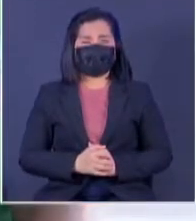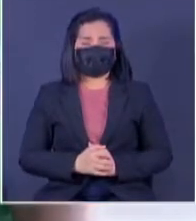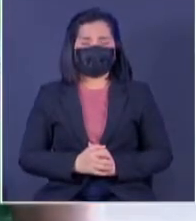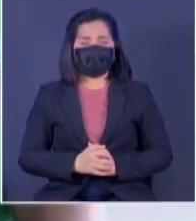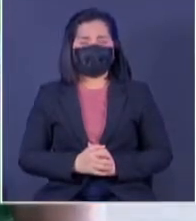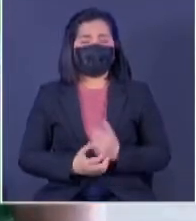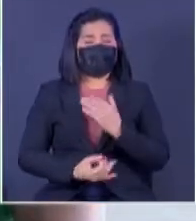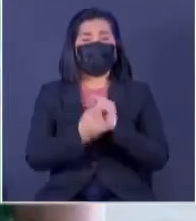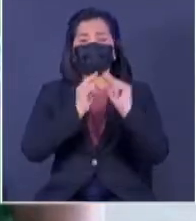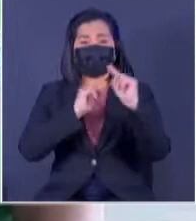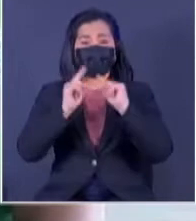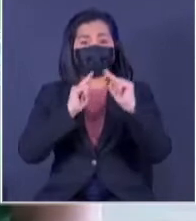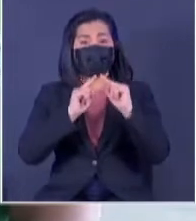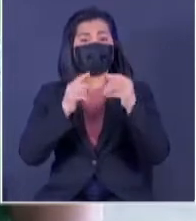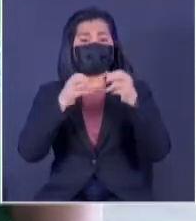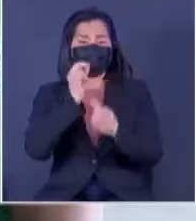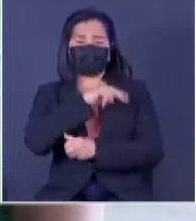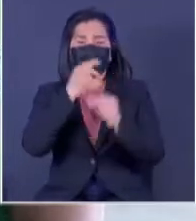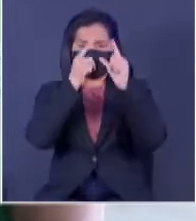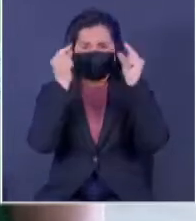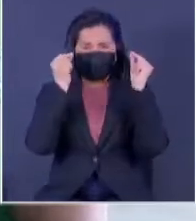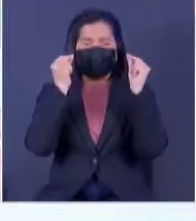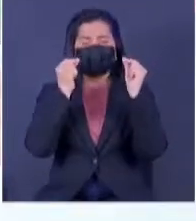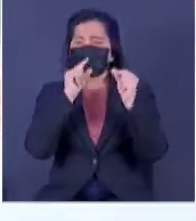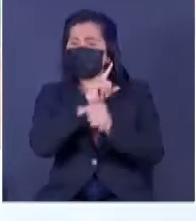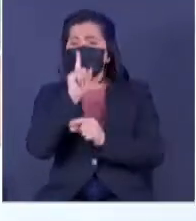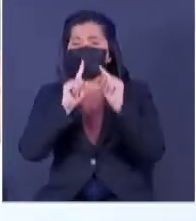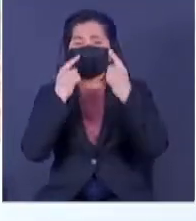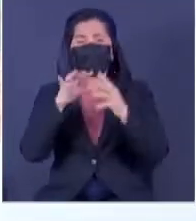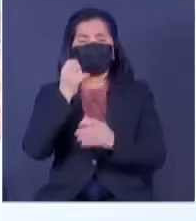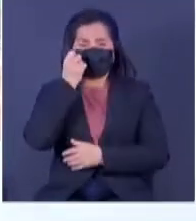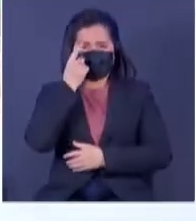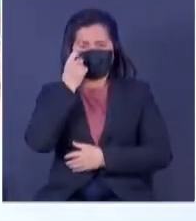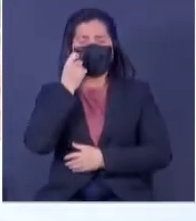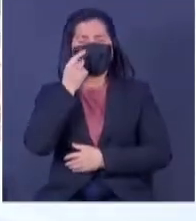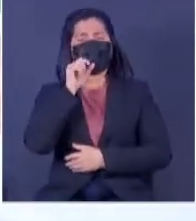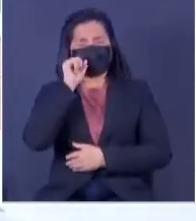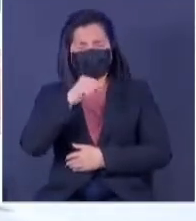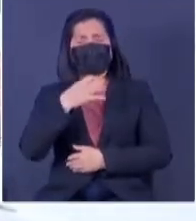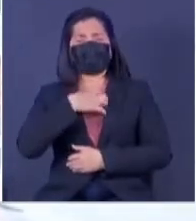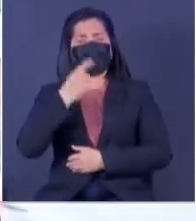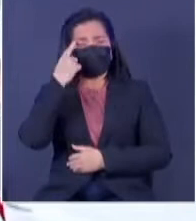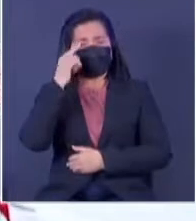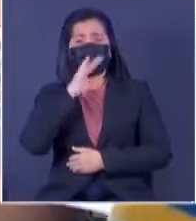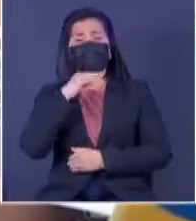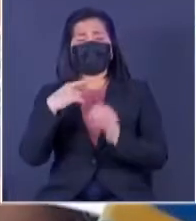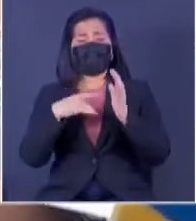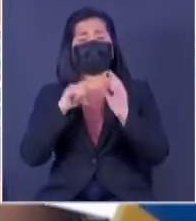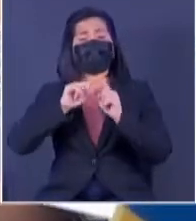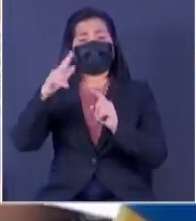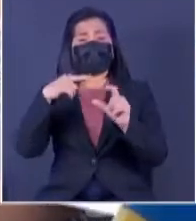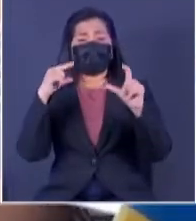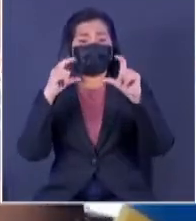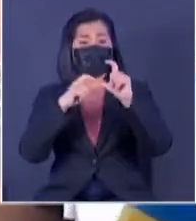ยกับบุคลากรทางการแพทย์ด่านหน้าบางคนเนี่ยเข้าใจแต่ต้องการจะทราบว่าถ้าฉีดไฟเซอร์เข็ม3ให้แพทย์แล้วเ